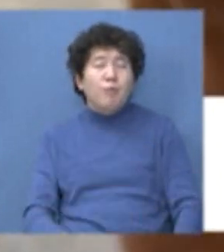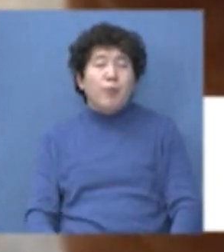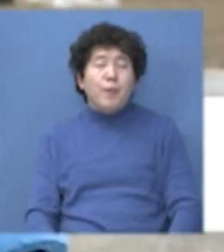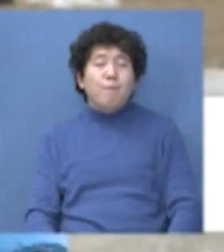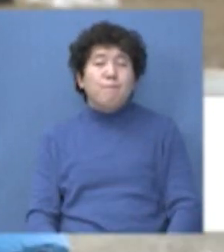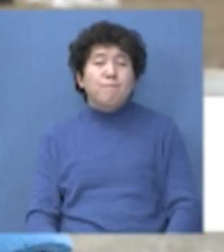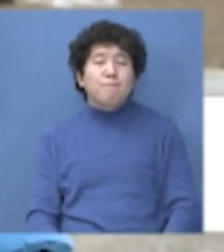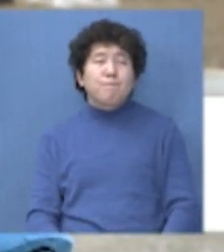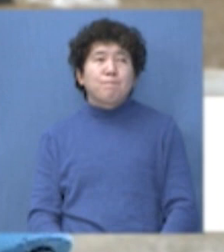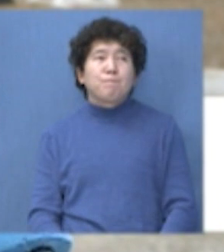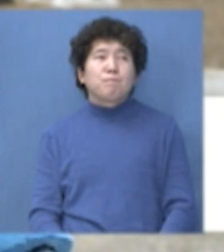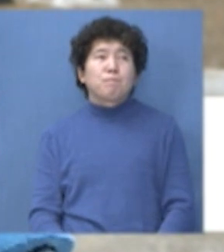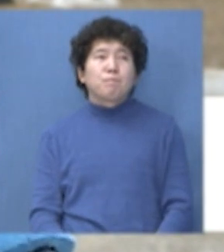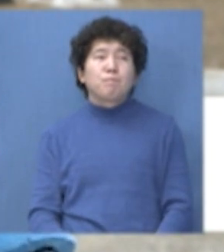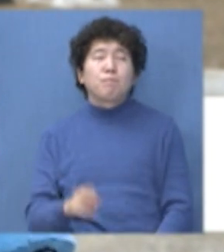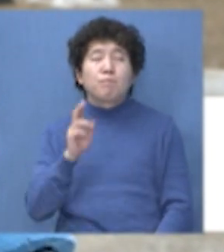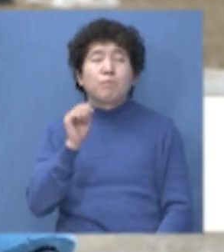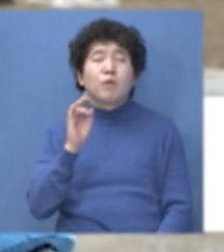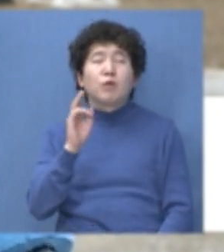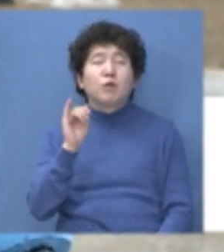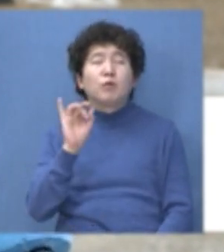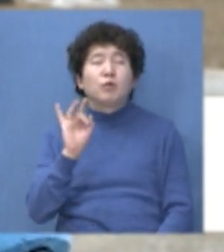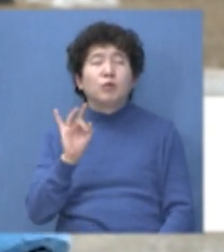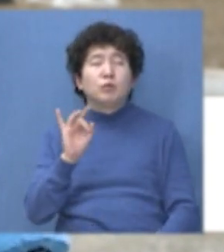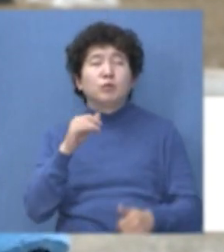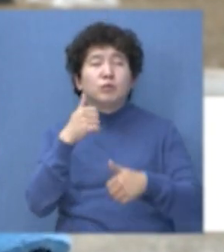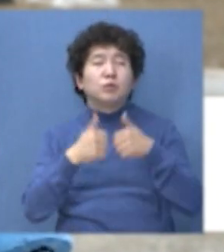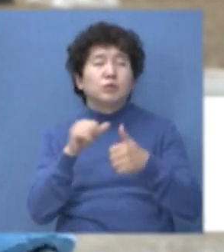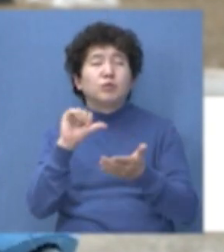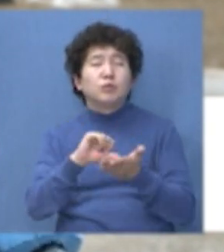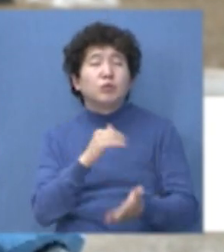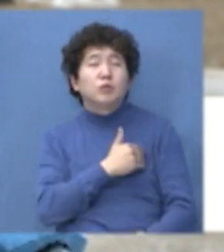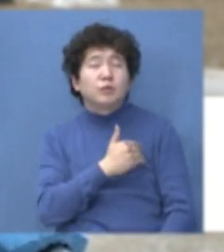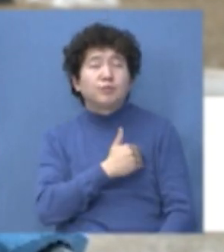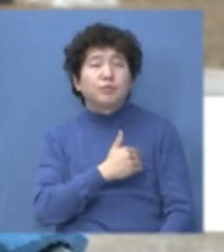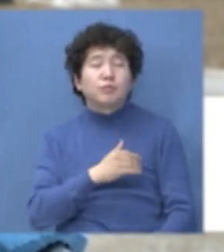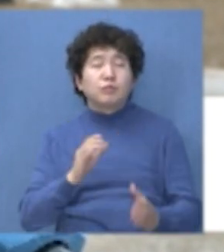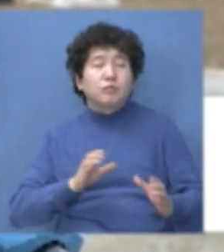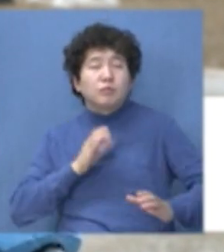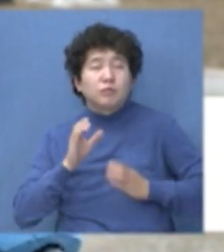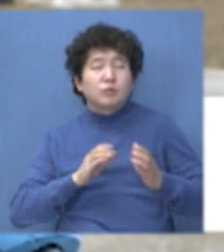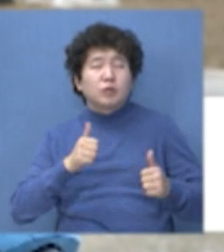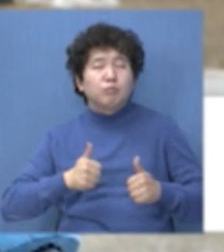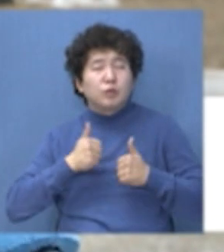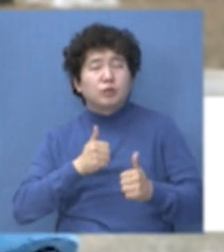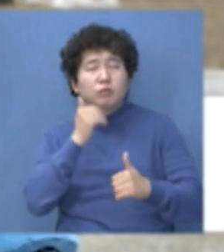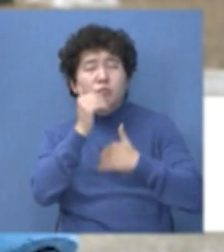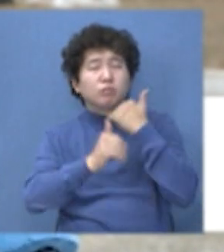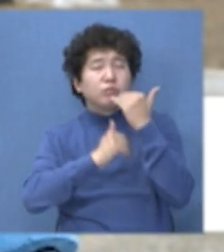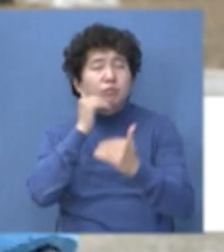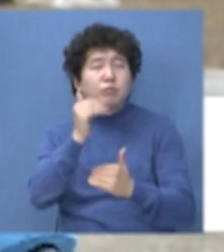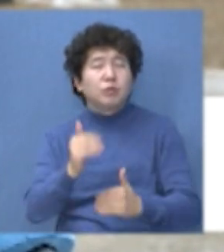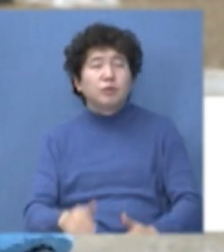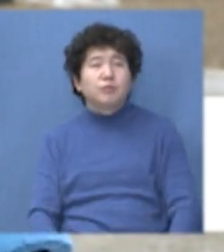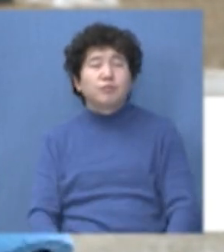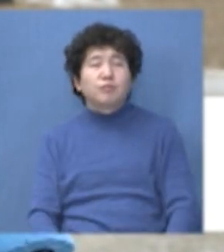жарысына қатысқым келеді. Конкурист атану арманым. Жылқыға деген құштарлығым шексіз. Кәсіби түрде шұғылданып, үлкен жетістіктерге жетсем деймін. Тағы бір